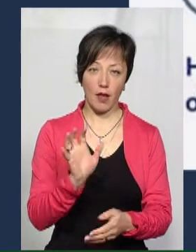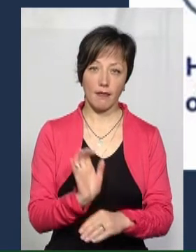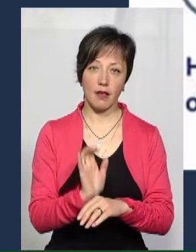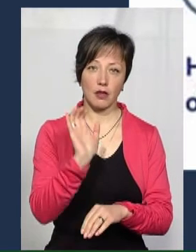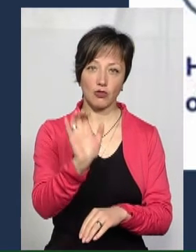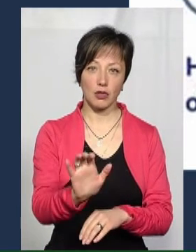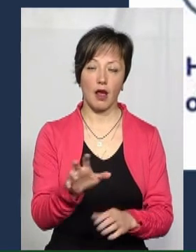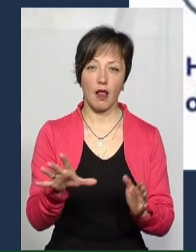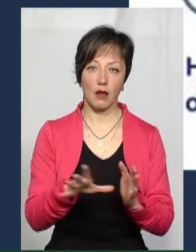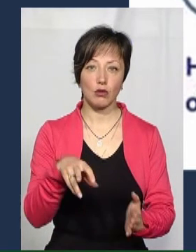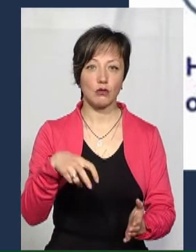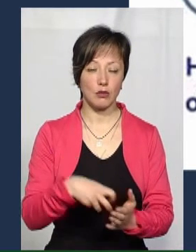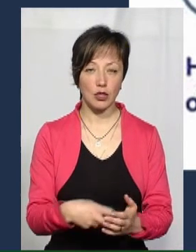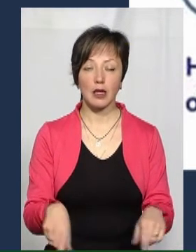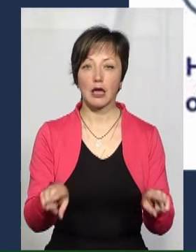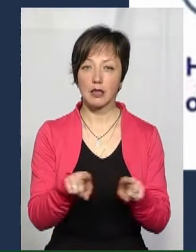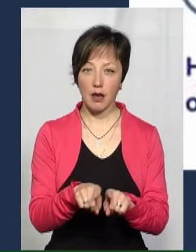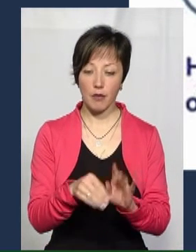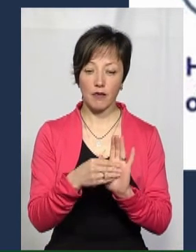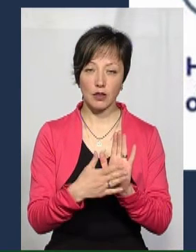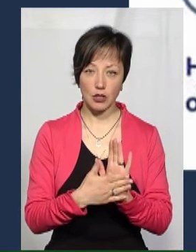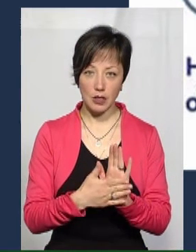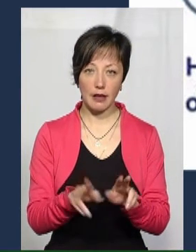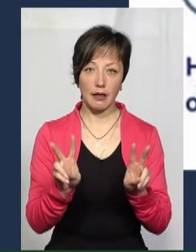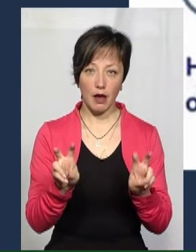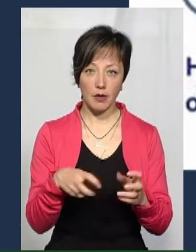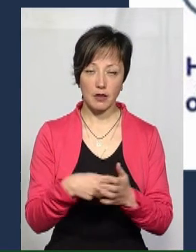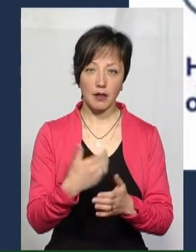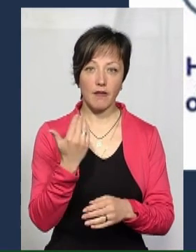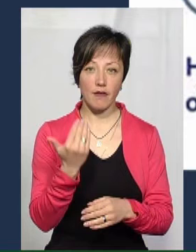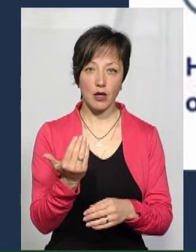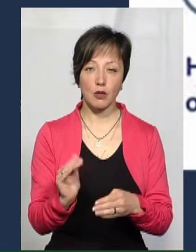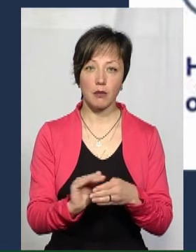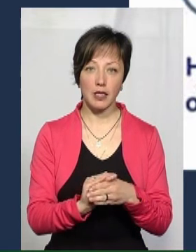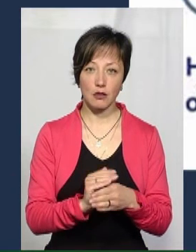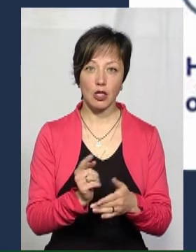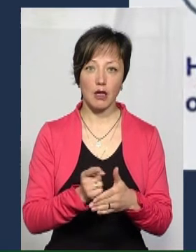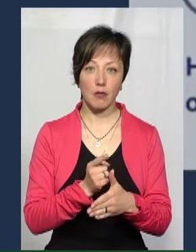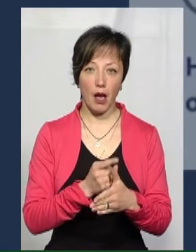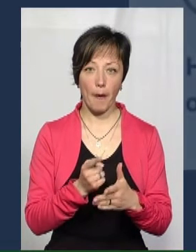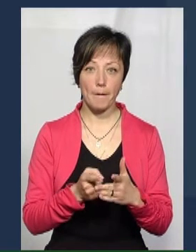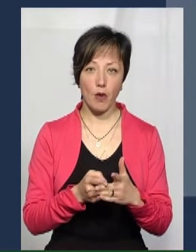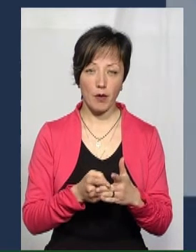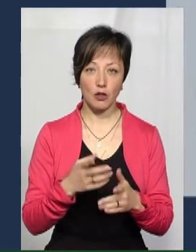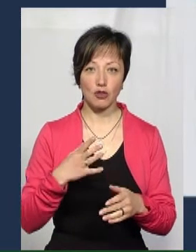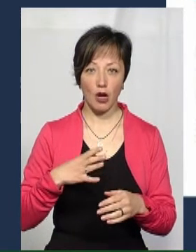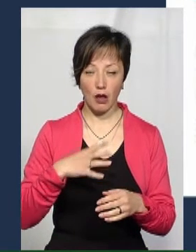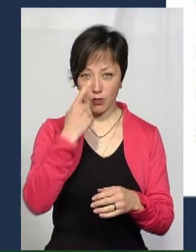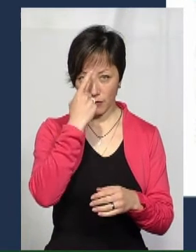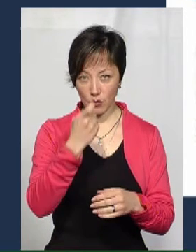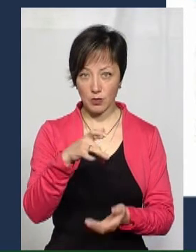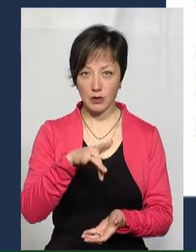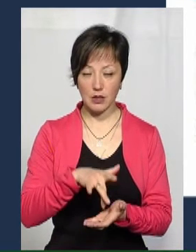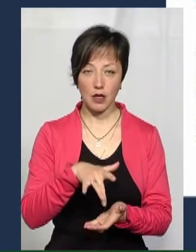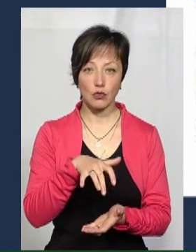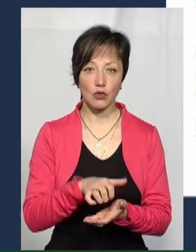надішліть на емейл центру зайнятості. Так само вкажіть у темі листа ваше прізвище, ім'я по батькові. Чекайте повідомлення від